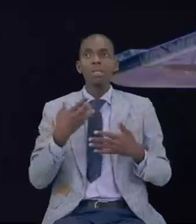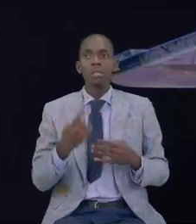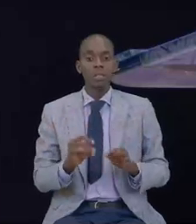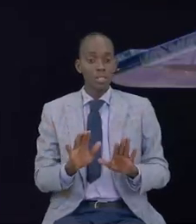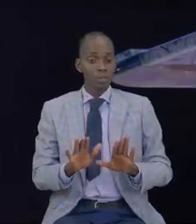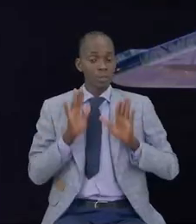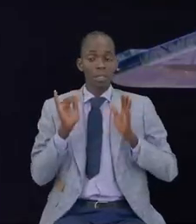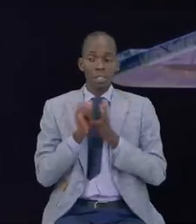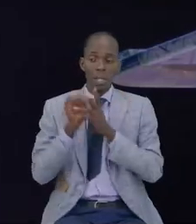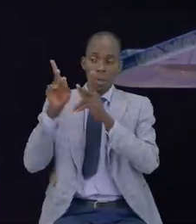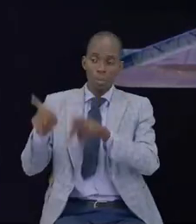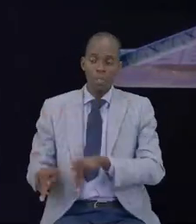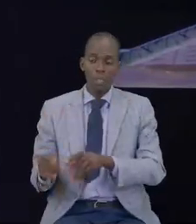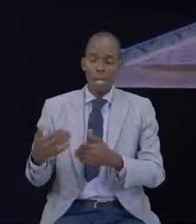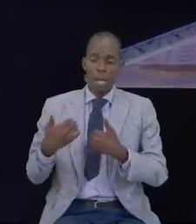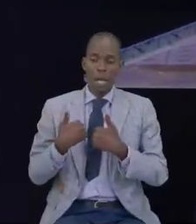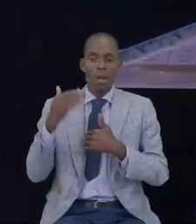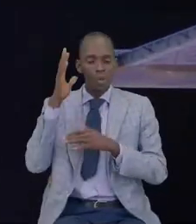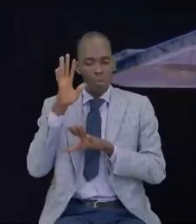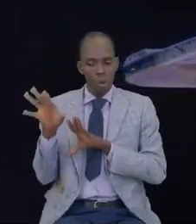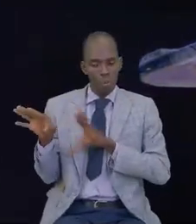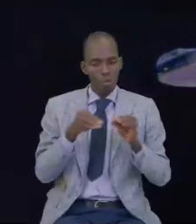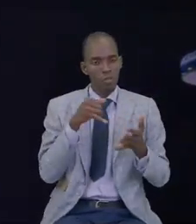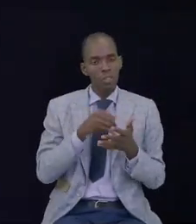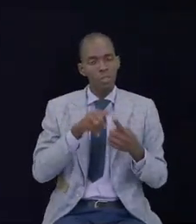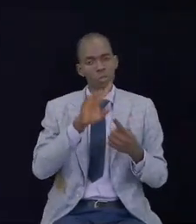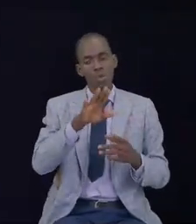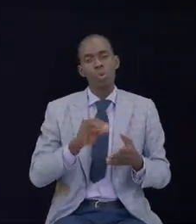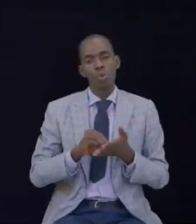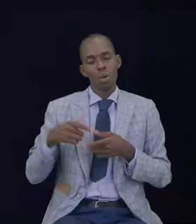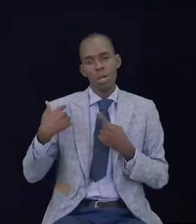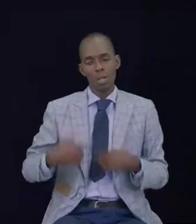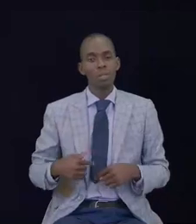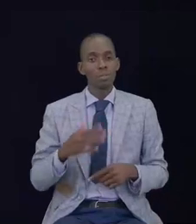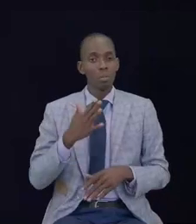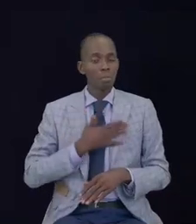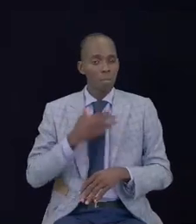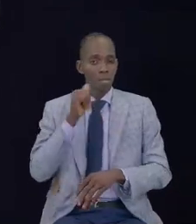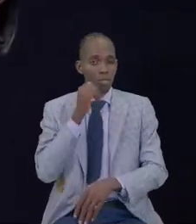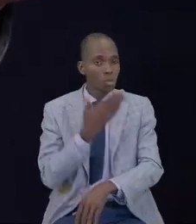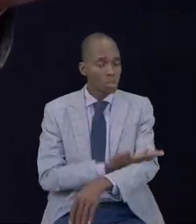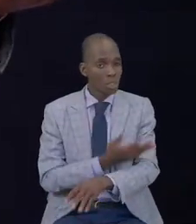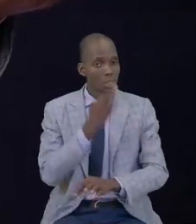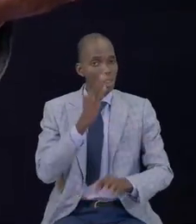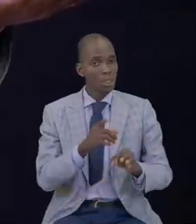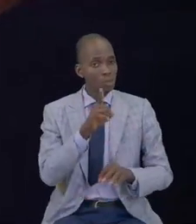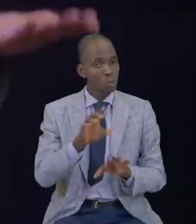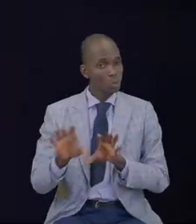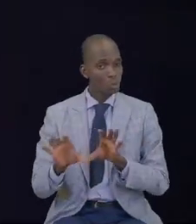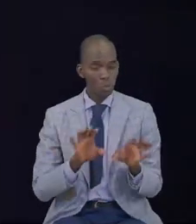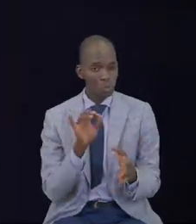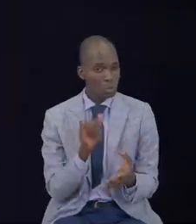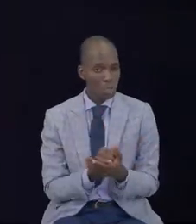va te transmettre ça, ma fille, tu sais, si tu le fais, il va rompre les fiançailles. Comment est-ce que